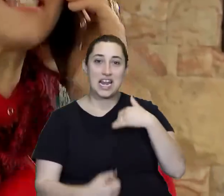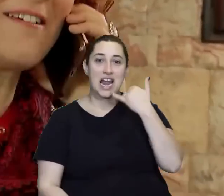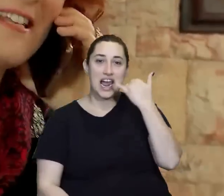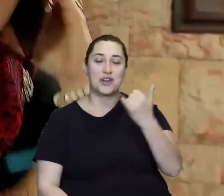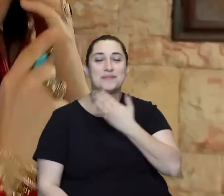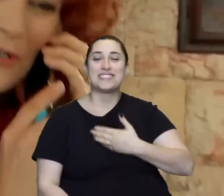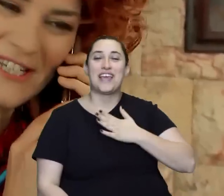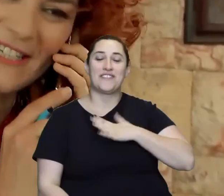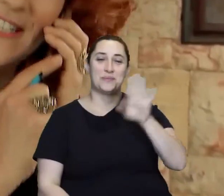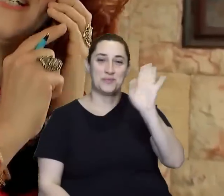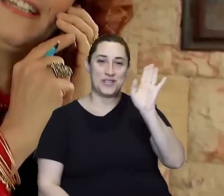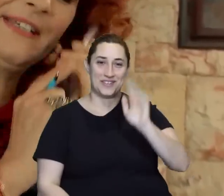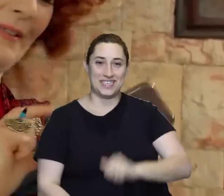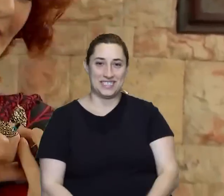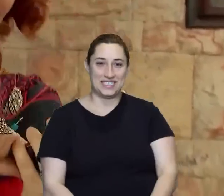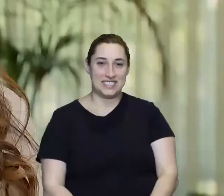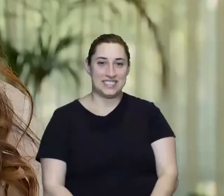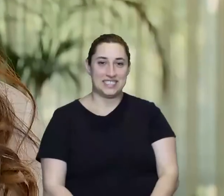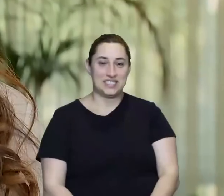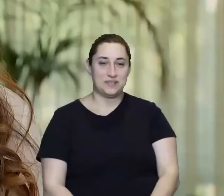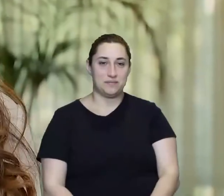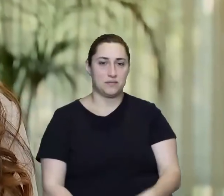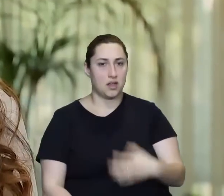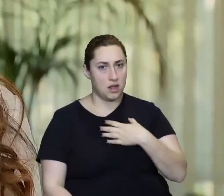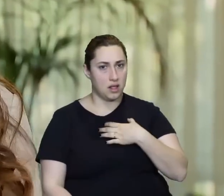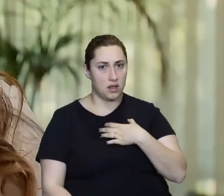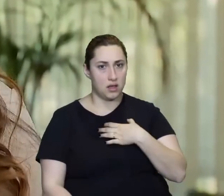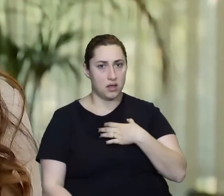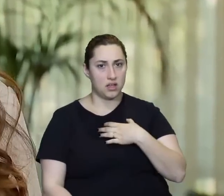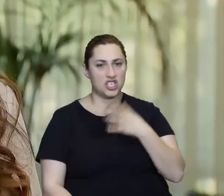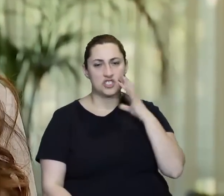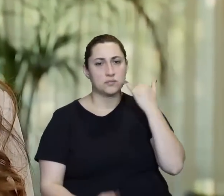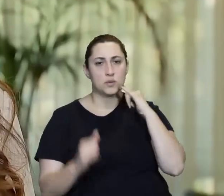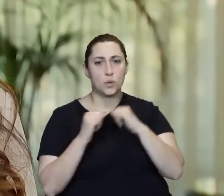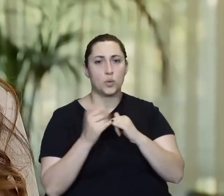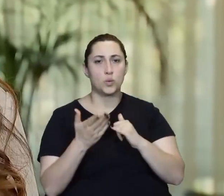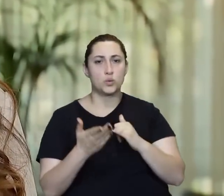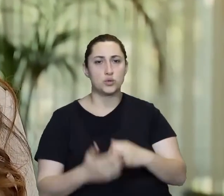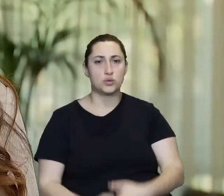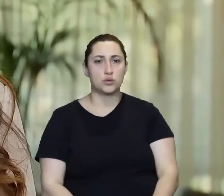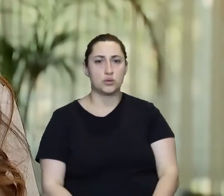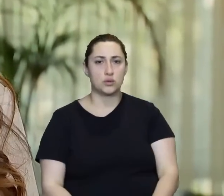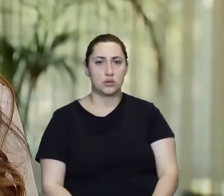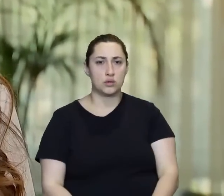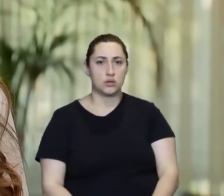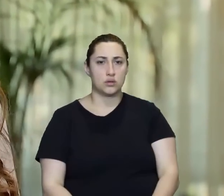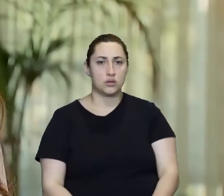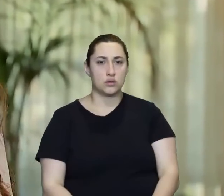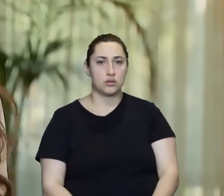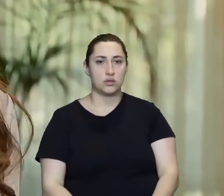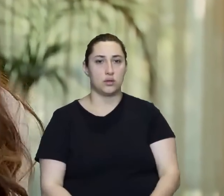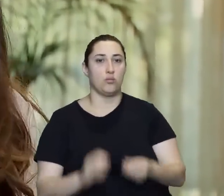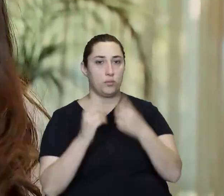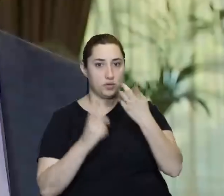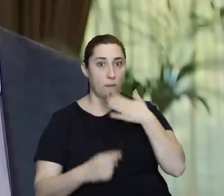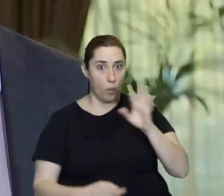arayacağım. Sevgiler, hoşça kalın. Hala? Kimle konuşuyordun öyle hararetli? Bir